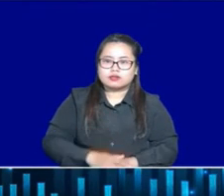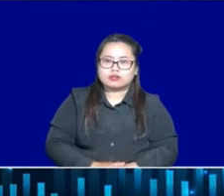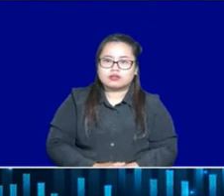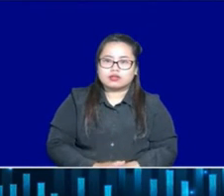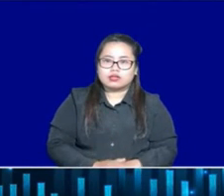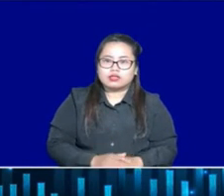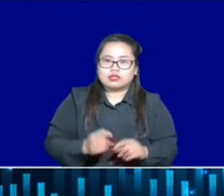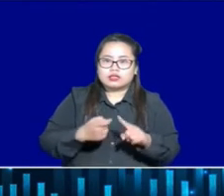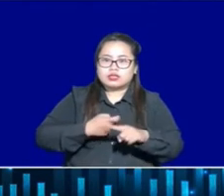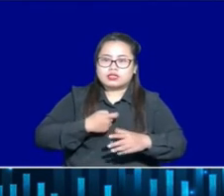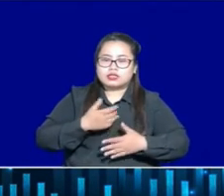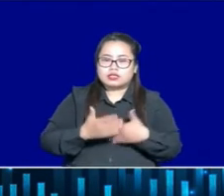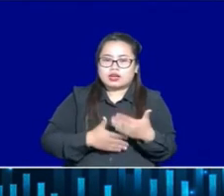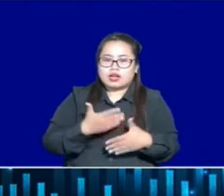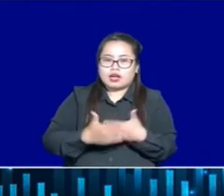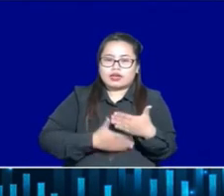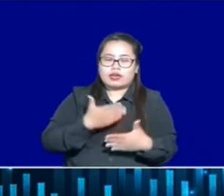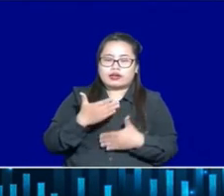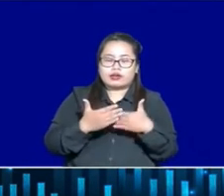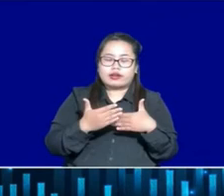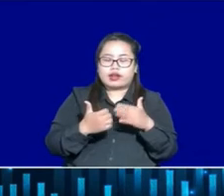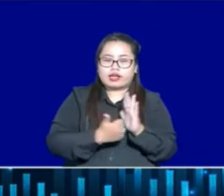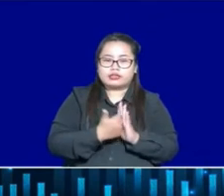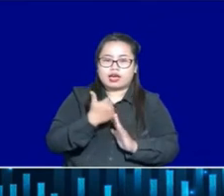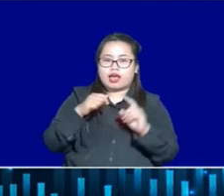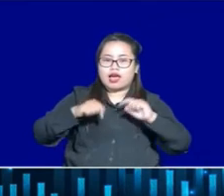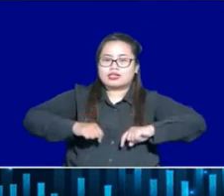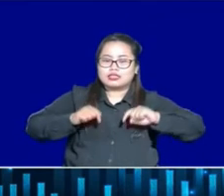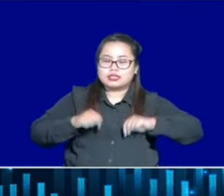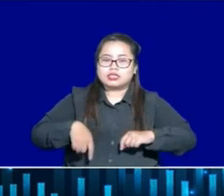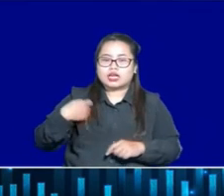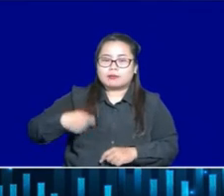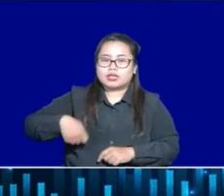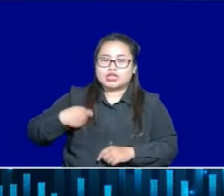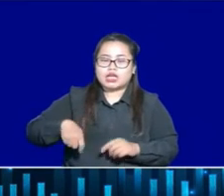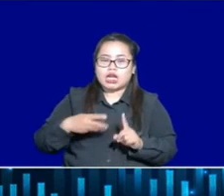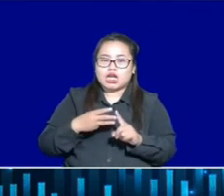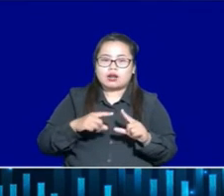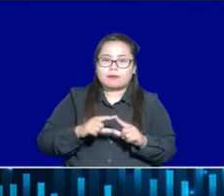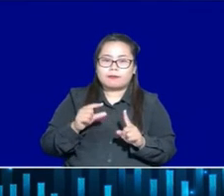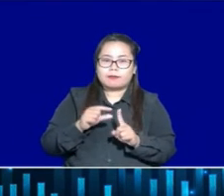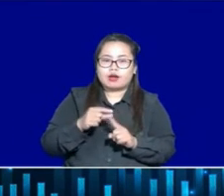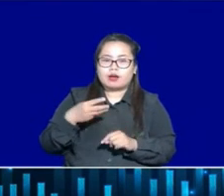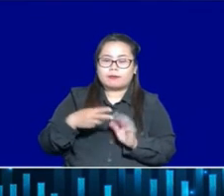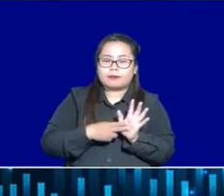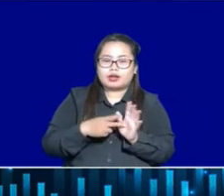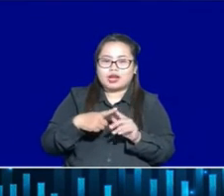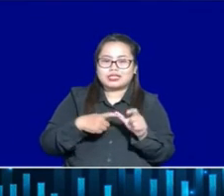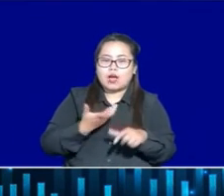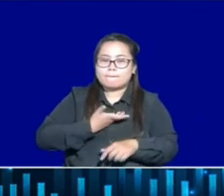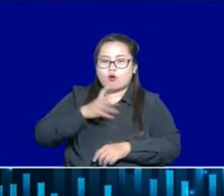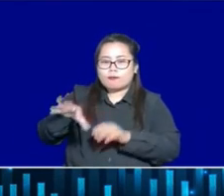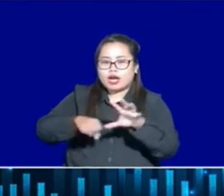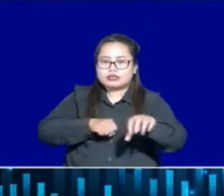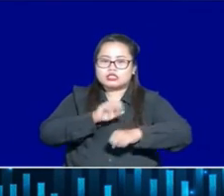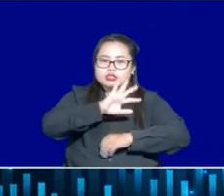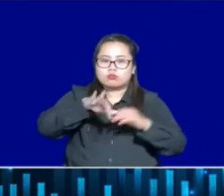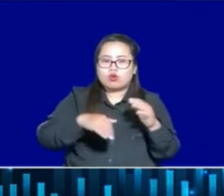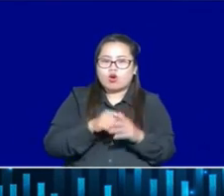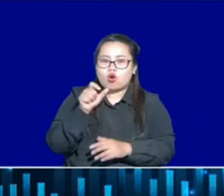melalui rangkaian acara hari ini Kementerian Bappenas ingin mengajak semua pemangku